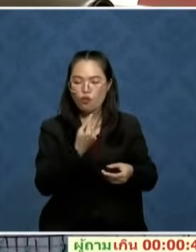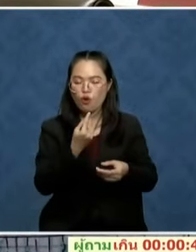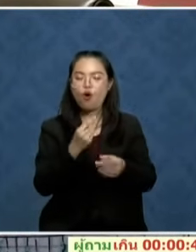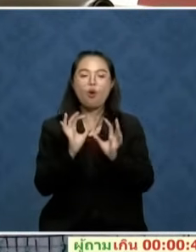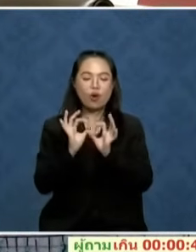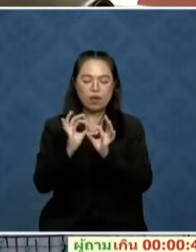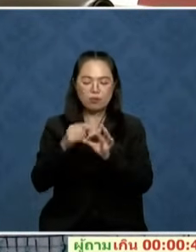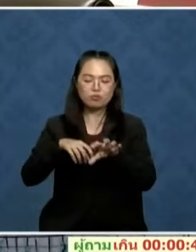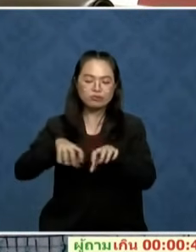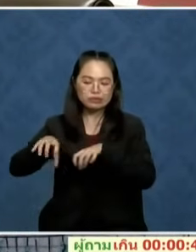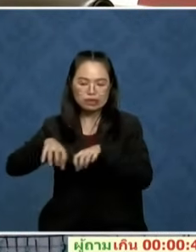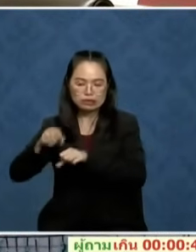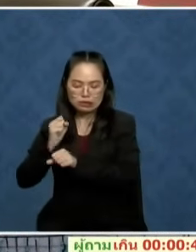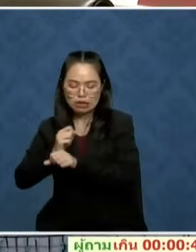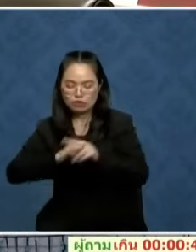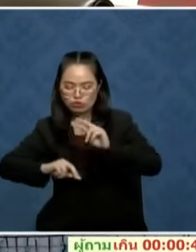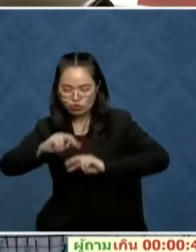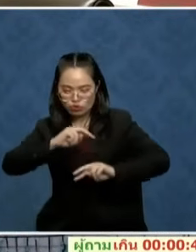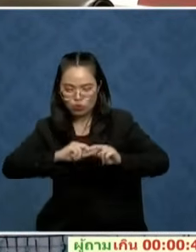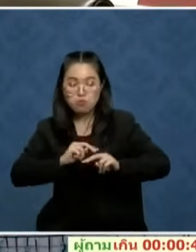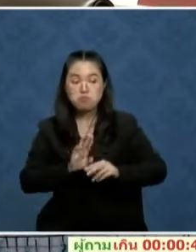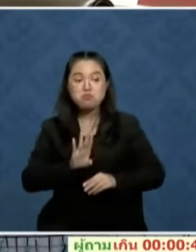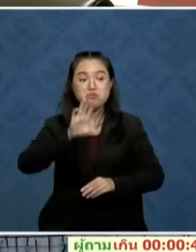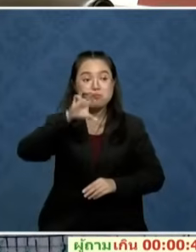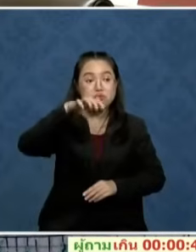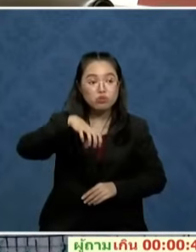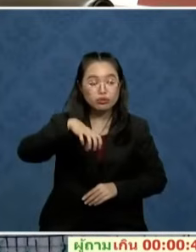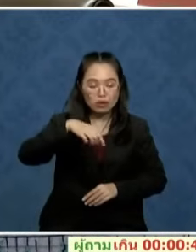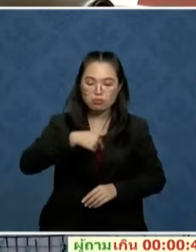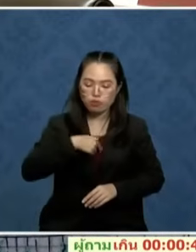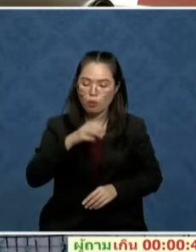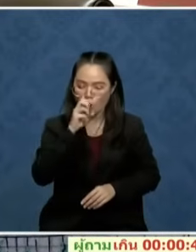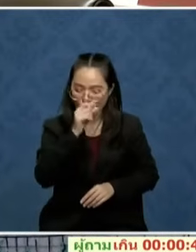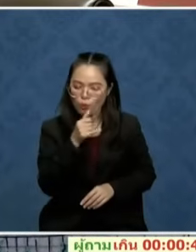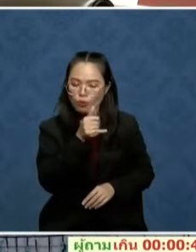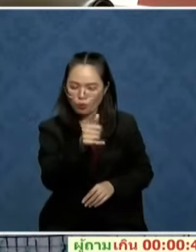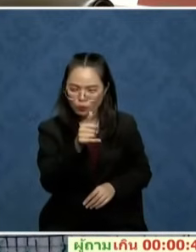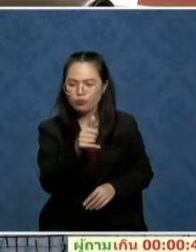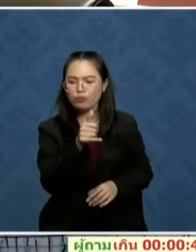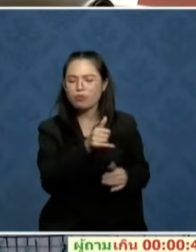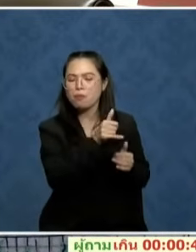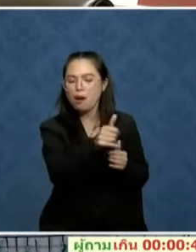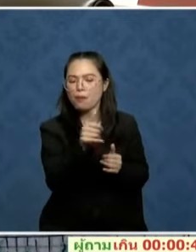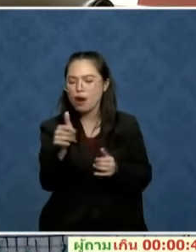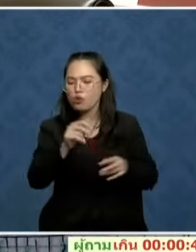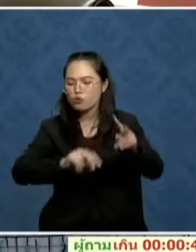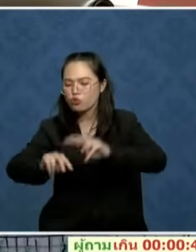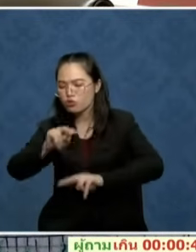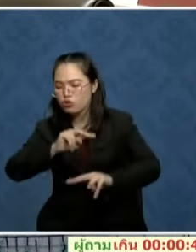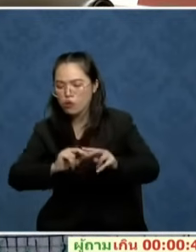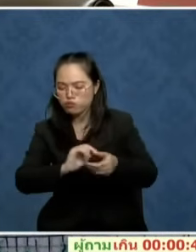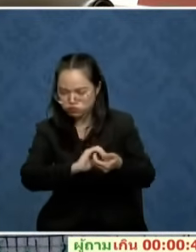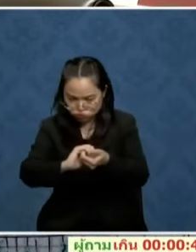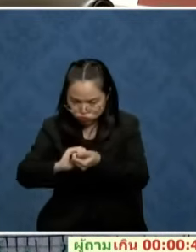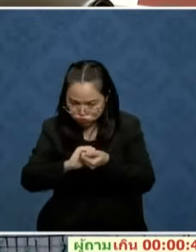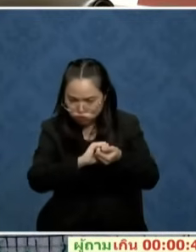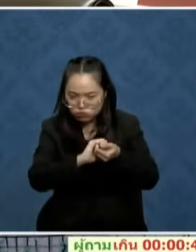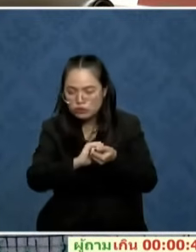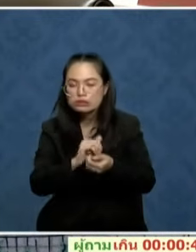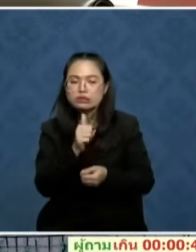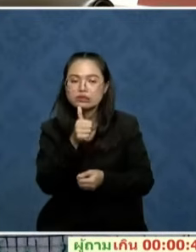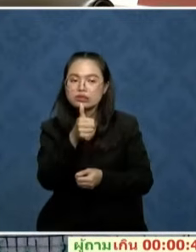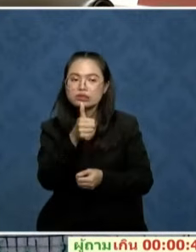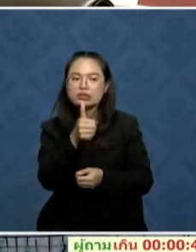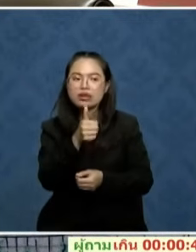ล้วก็ผมขอเรียนว่าทุกบริษัทที่เราติดต่อเขาก็ให้ความร่วมมืออย่างดีก็ผมยืนยันนะครับว่าใน